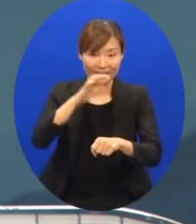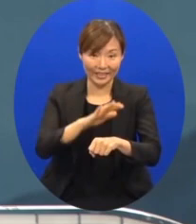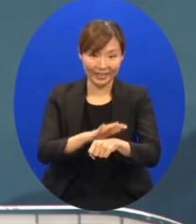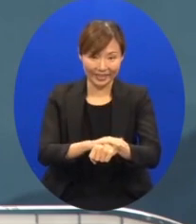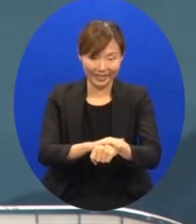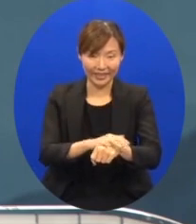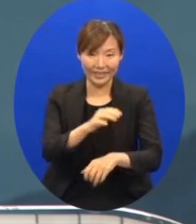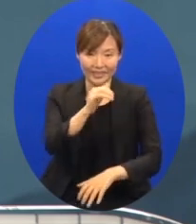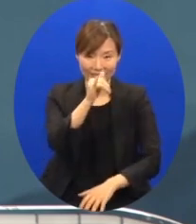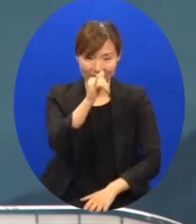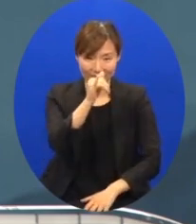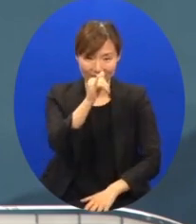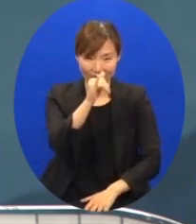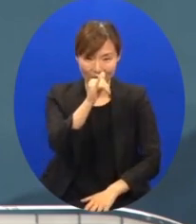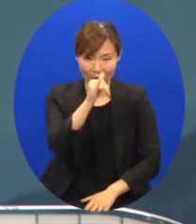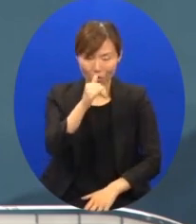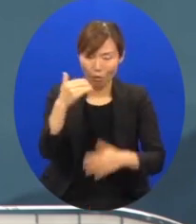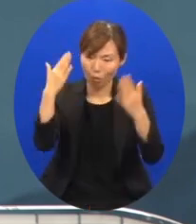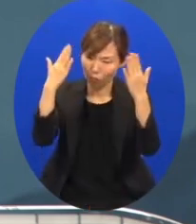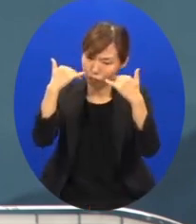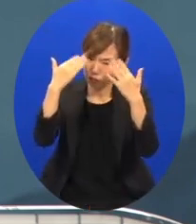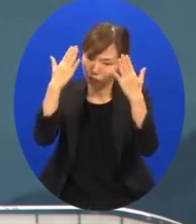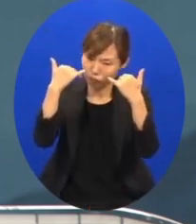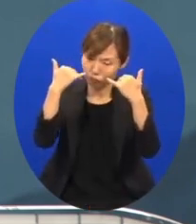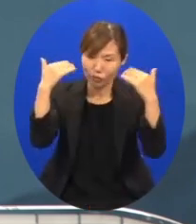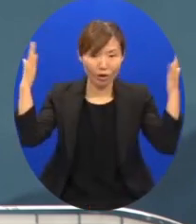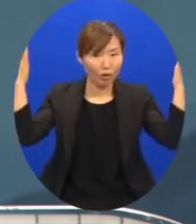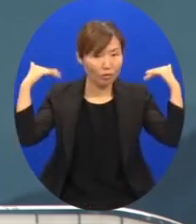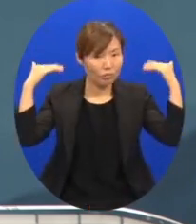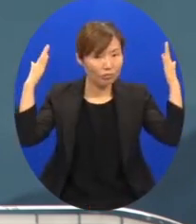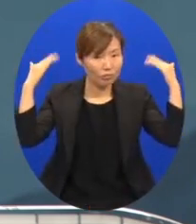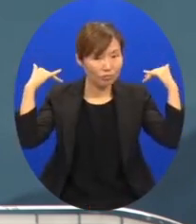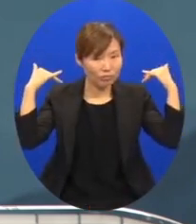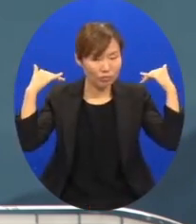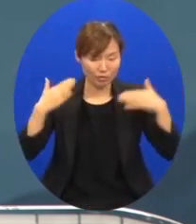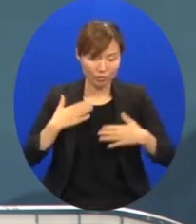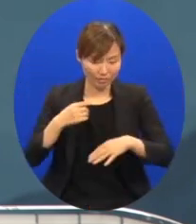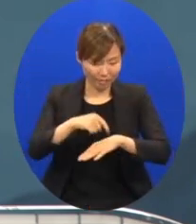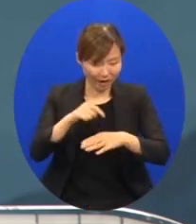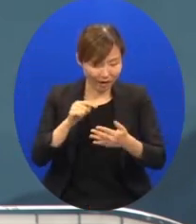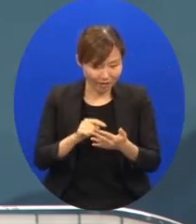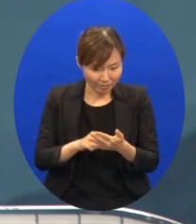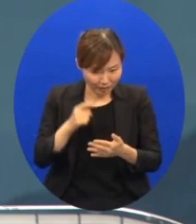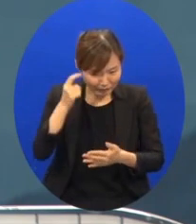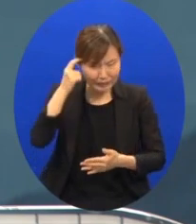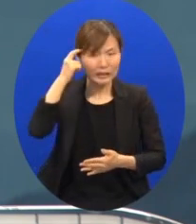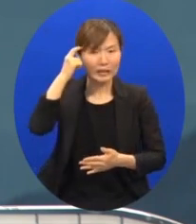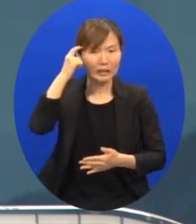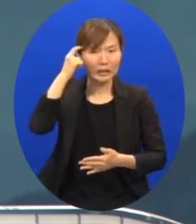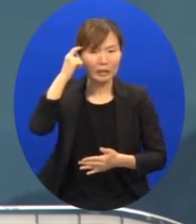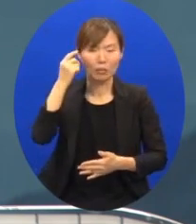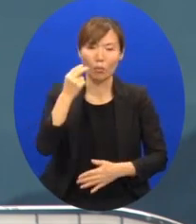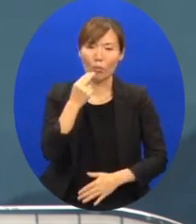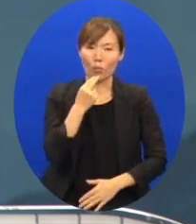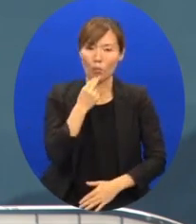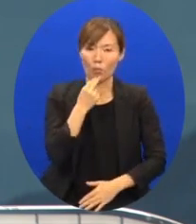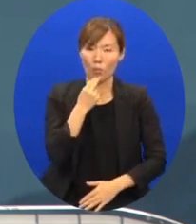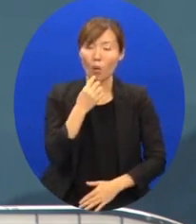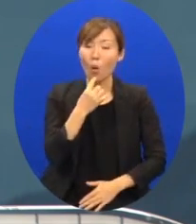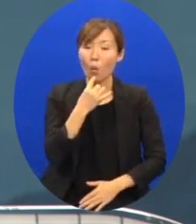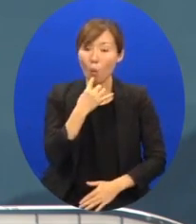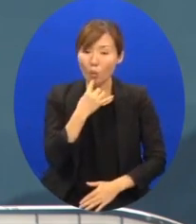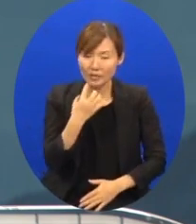하나님의 지혜는 우리 눈에는 보지 못하고 우리 귀로는 듣지도 못하고 우리 마음에는 깨달아 지지도 않습니다 오직